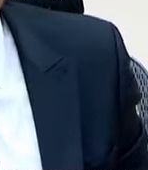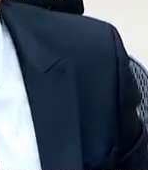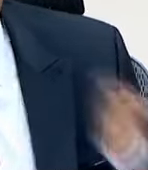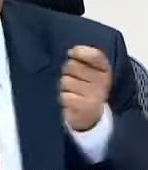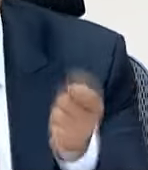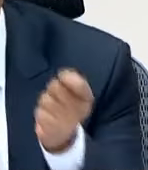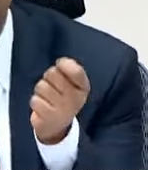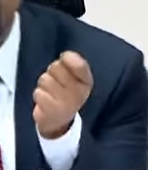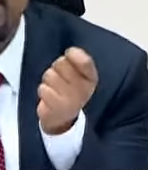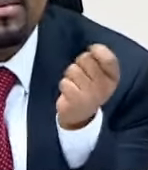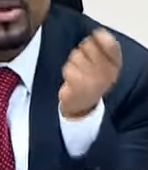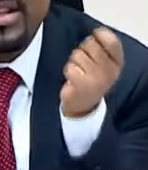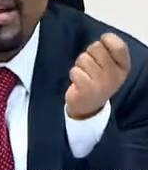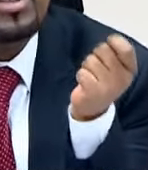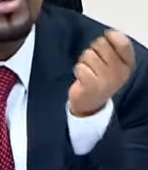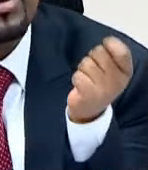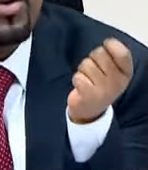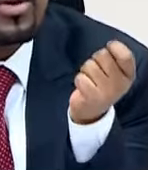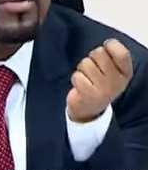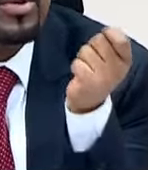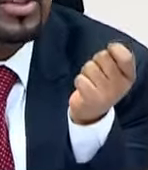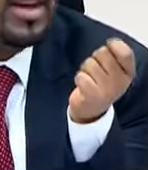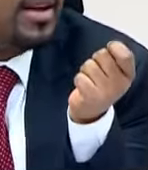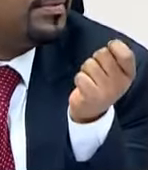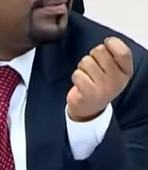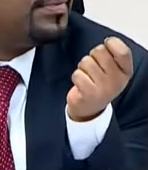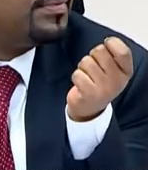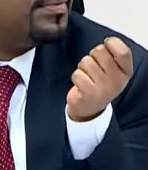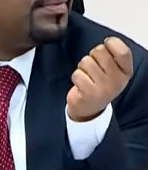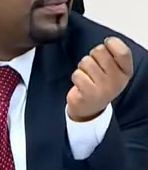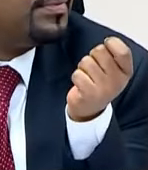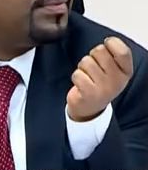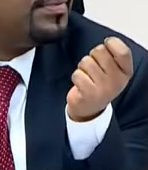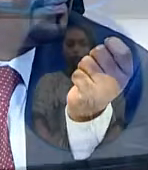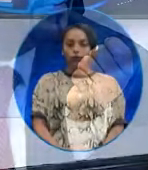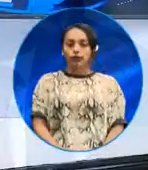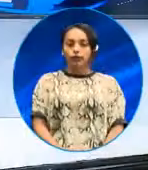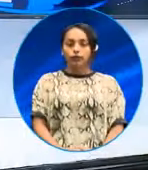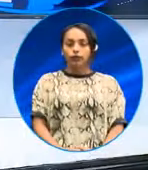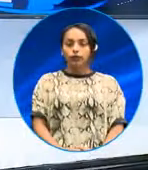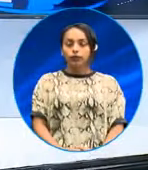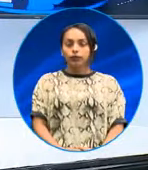መርጦን ነገ በሙስና ምንሰርቀው ከሆነ ሞት ይሻላል።